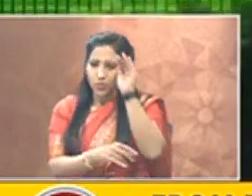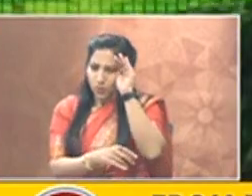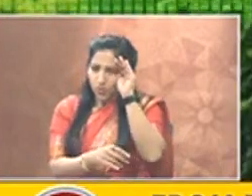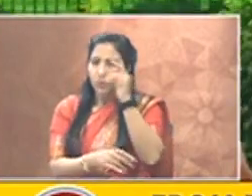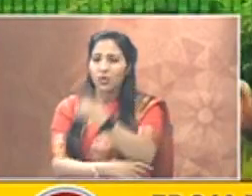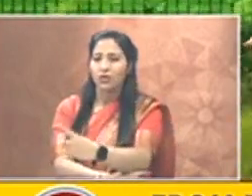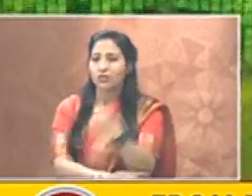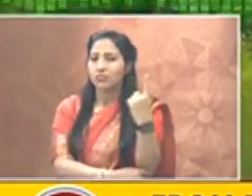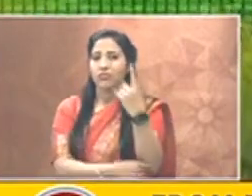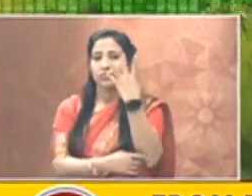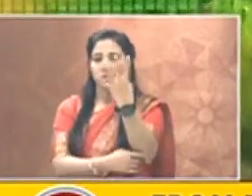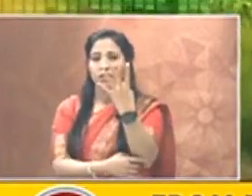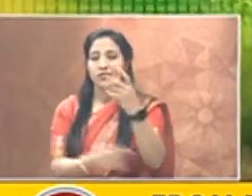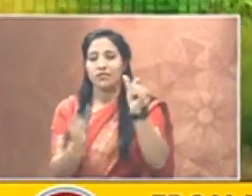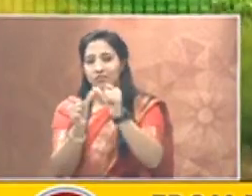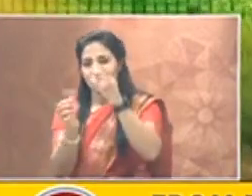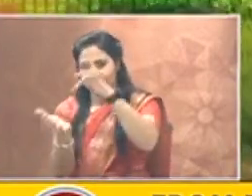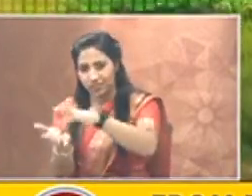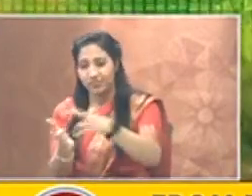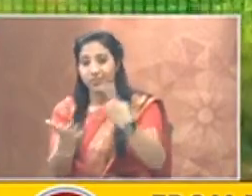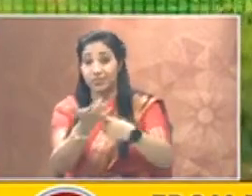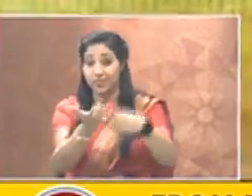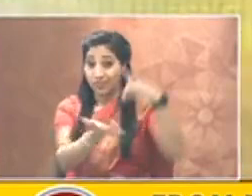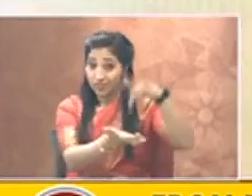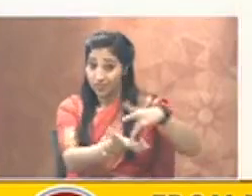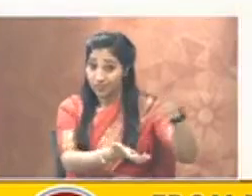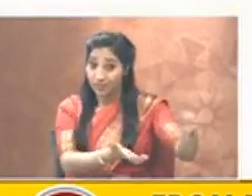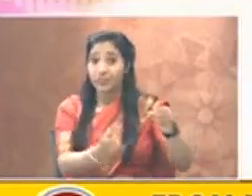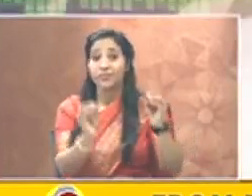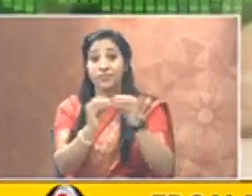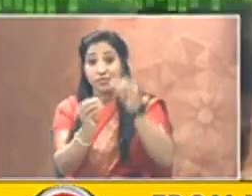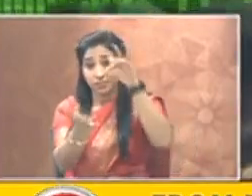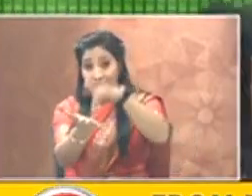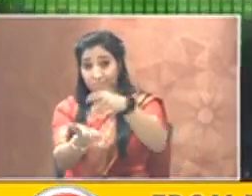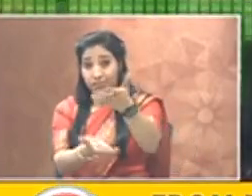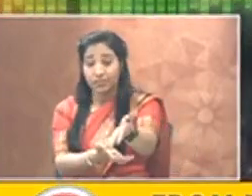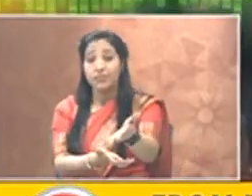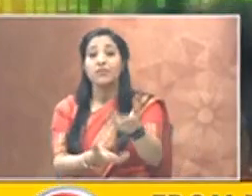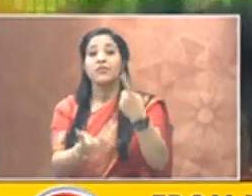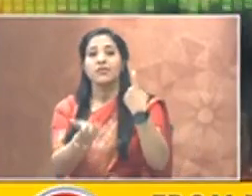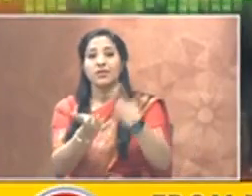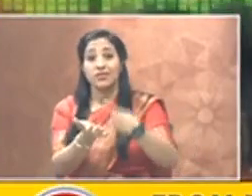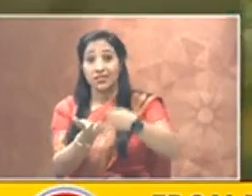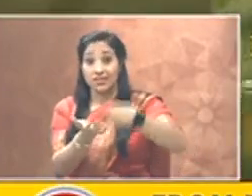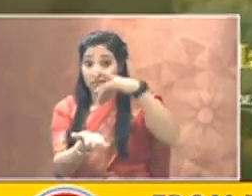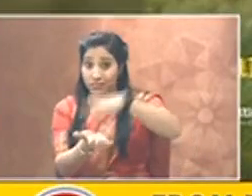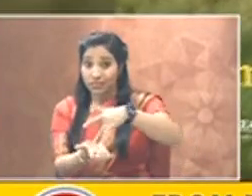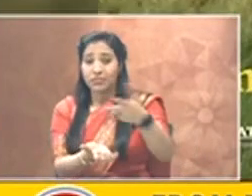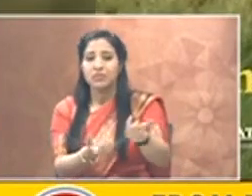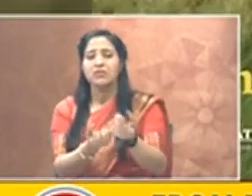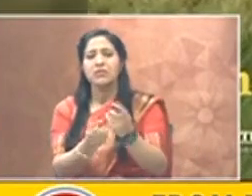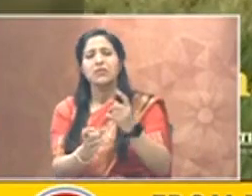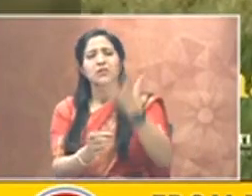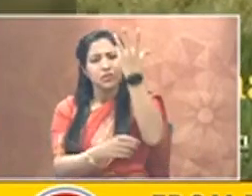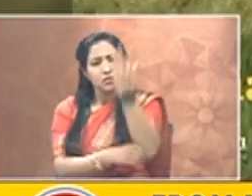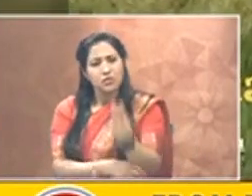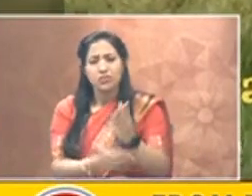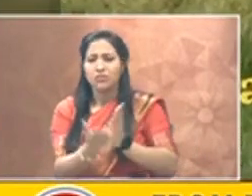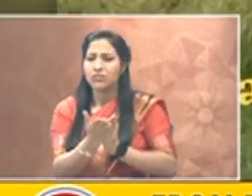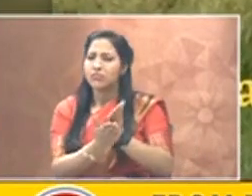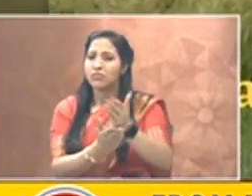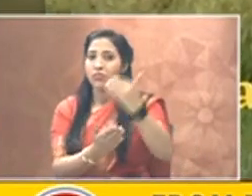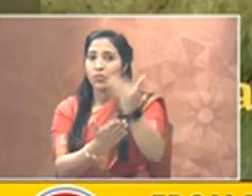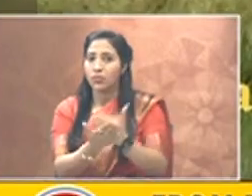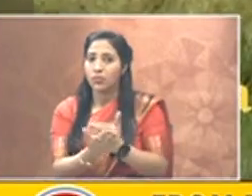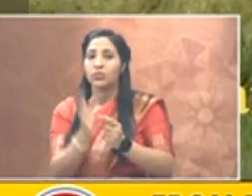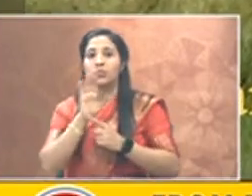केंद्रों अंबिकापुर, रायपुर, बिलासपुर और रायगढ़ से हर शाम इस